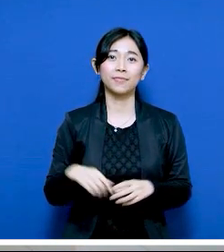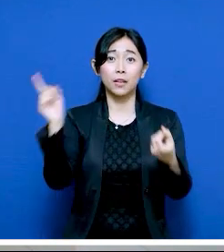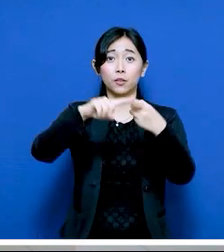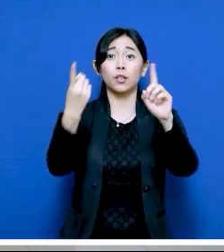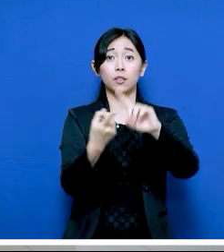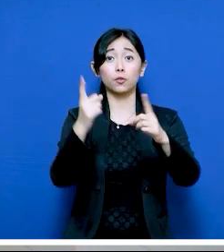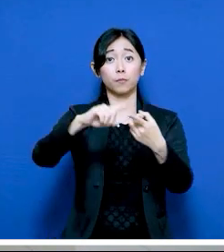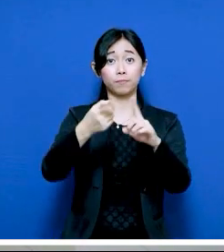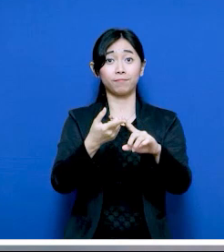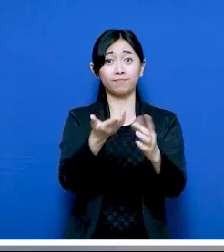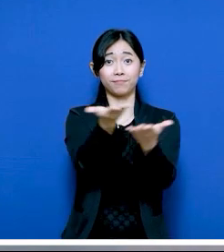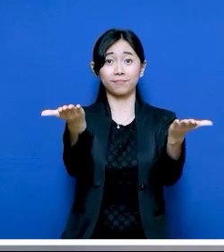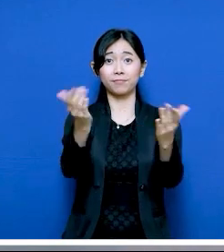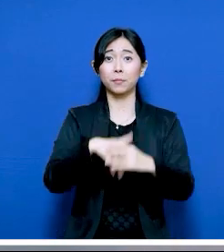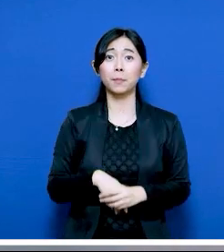Saudara-saudara,